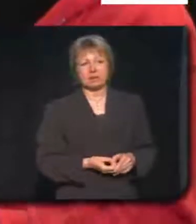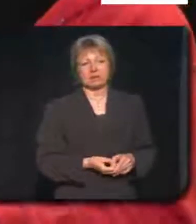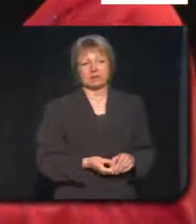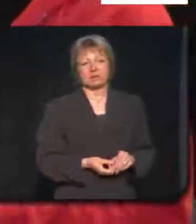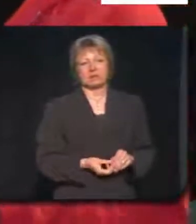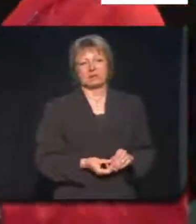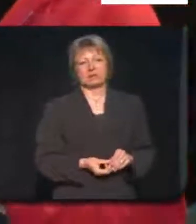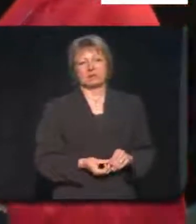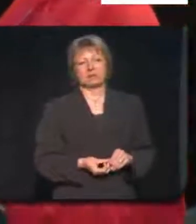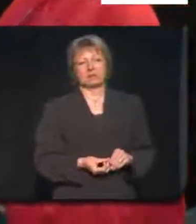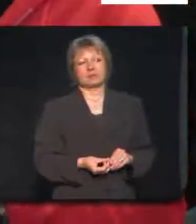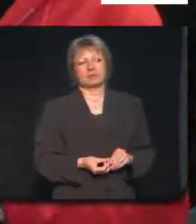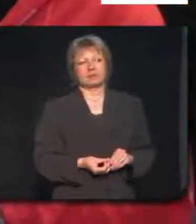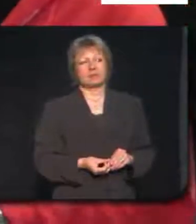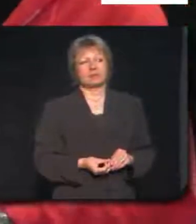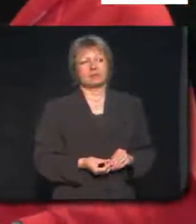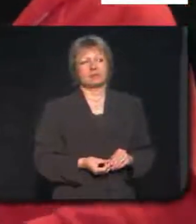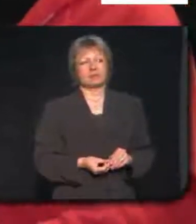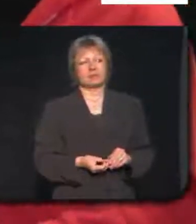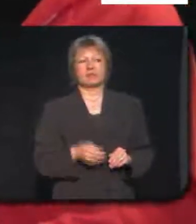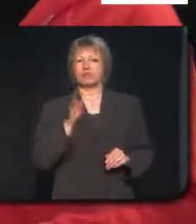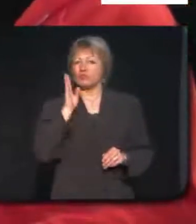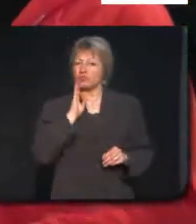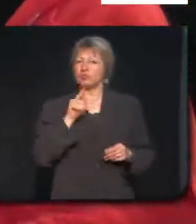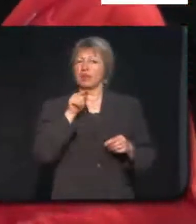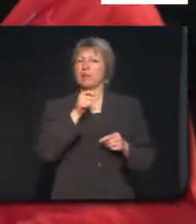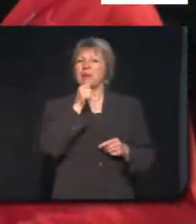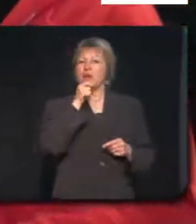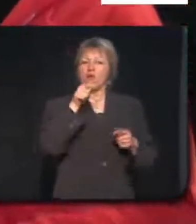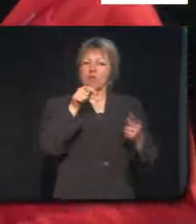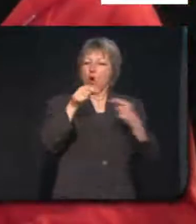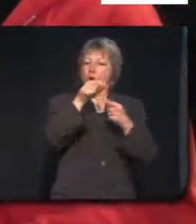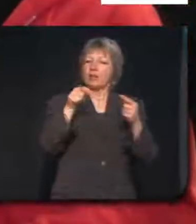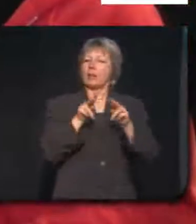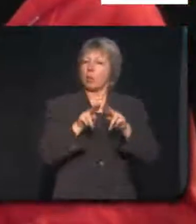könnt ihr bitte am Mikro zur Ruhe kommen dann mache ich euch das Micro